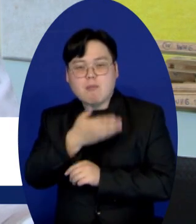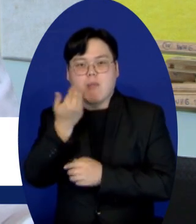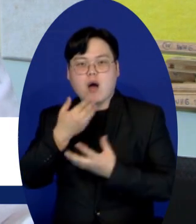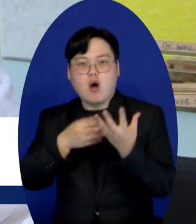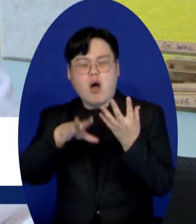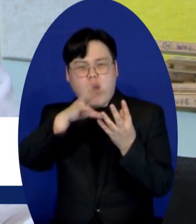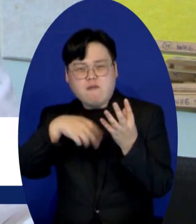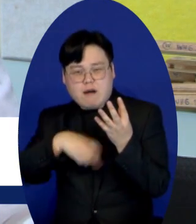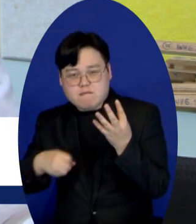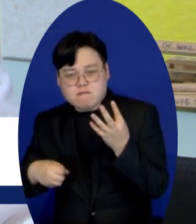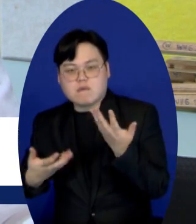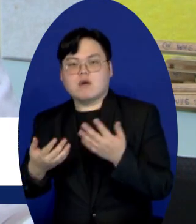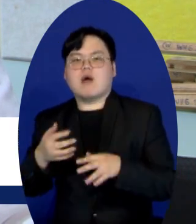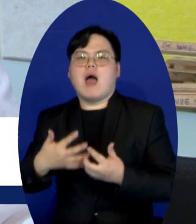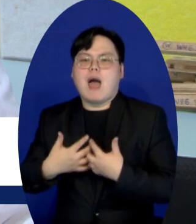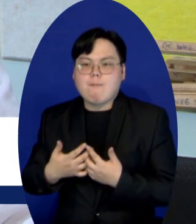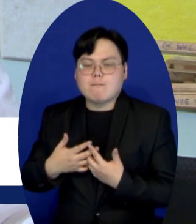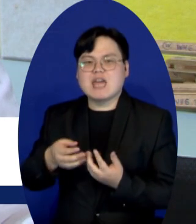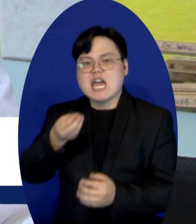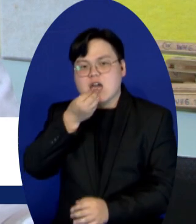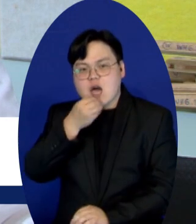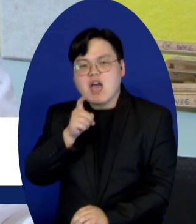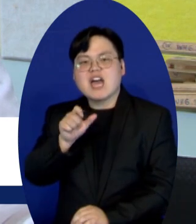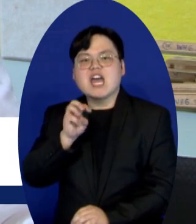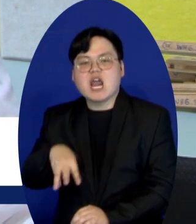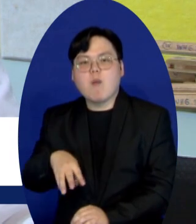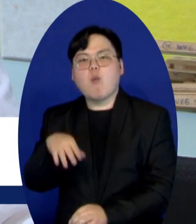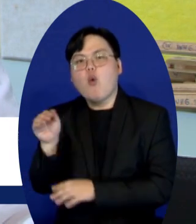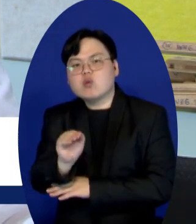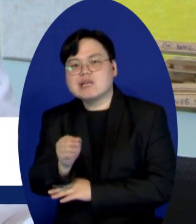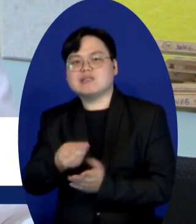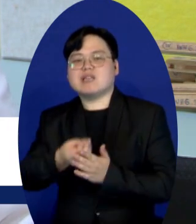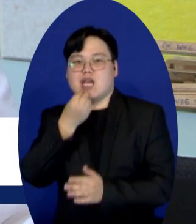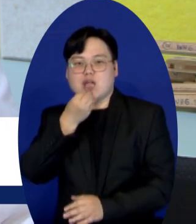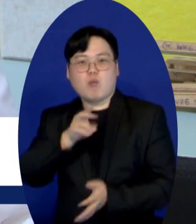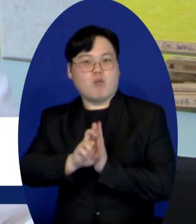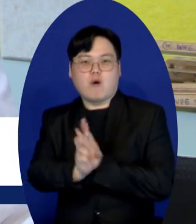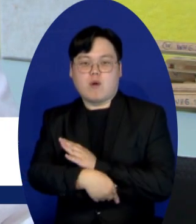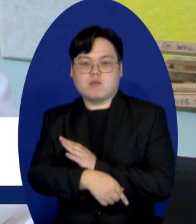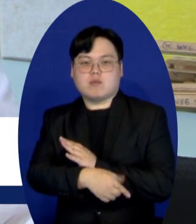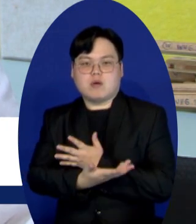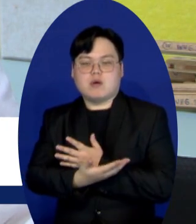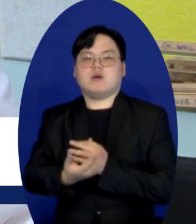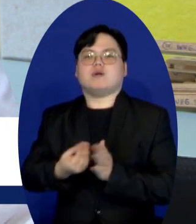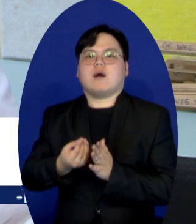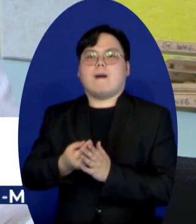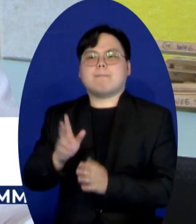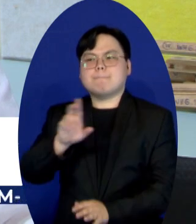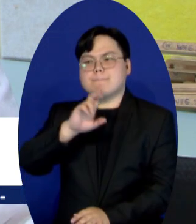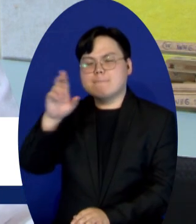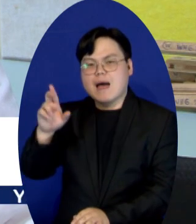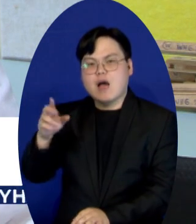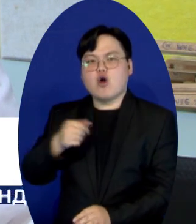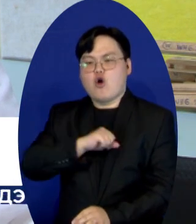дээрээ бусад амьтад биологийн төрөл зүйл нөгөө хэрэм хулган маань идэх нөөцгүй болон дахиад байгалийнхаа хэсээр жижиг нөгөө байгалийн